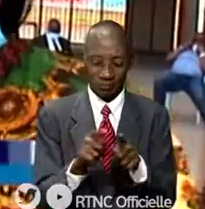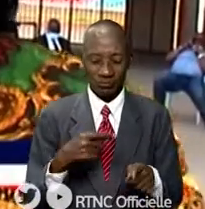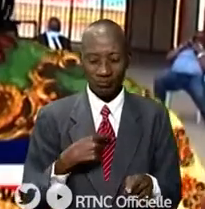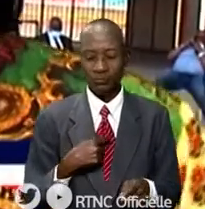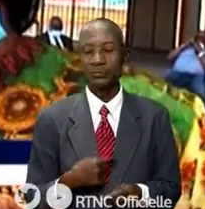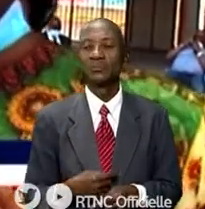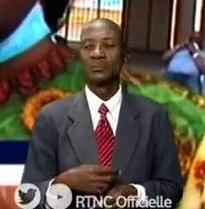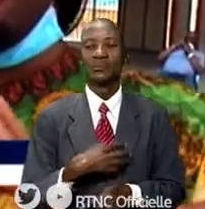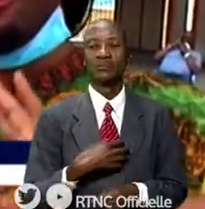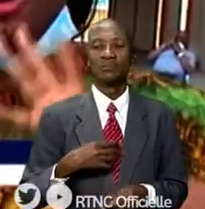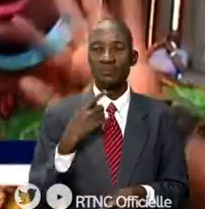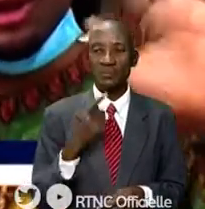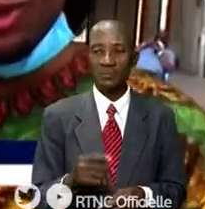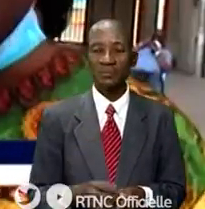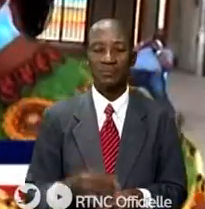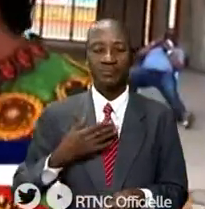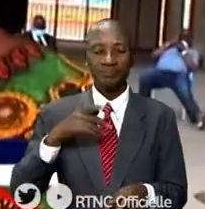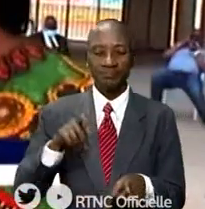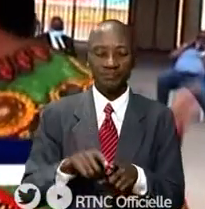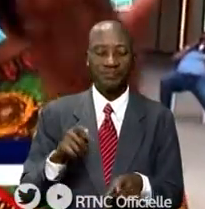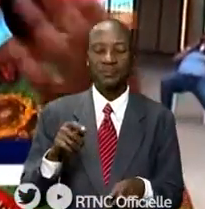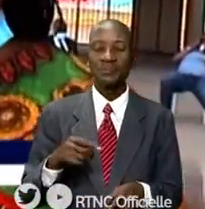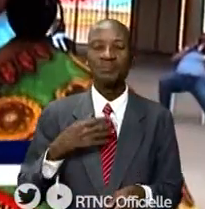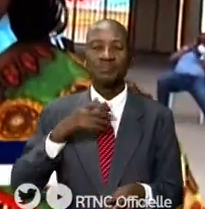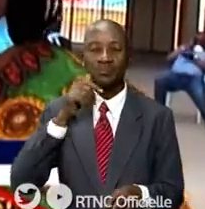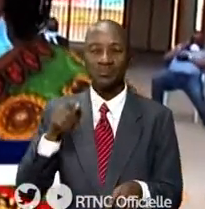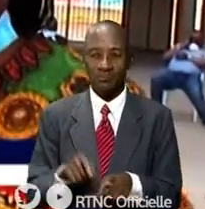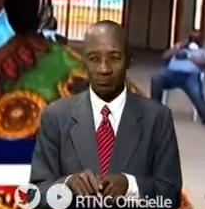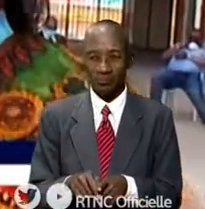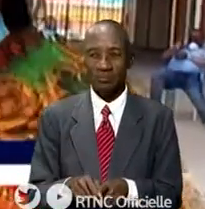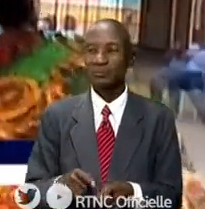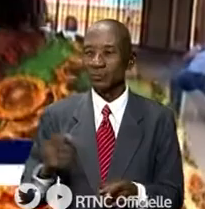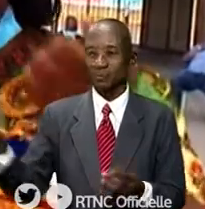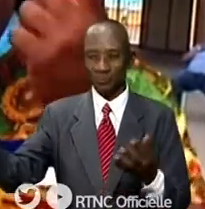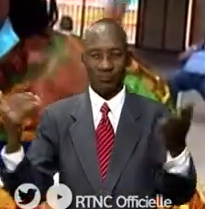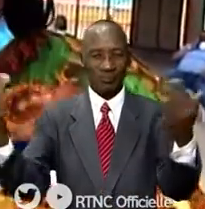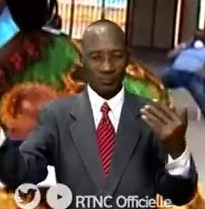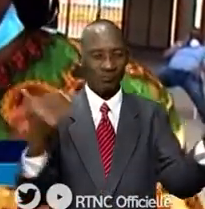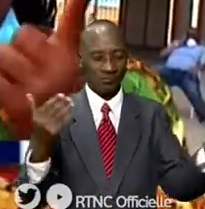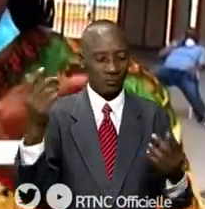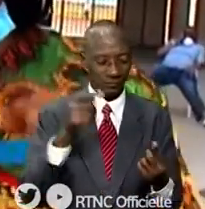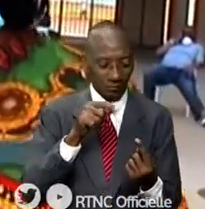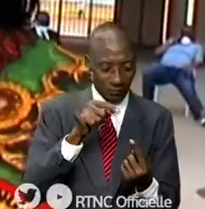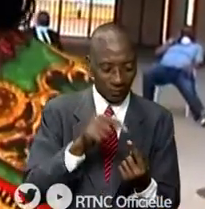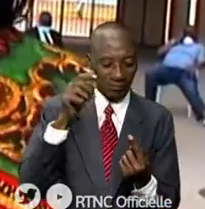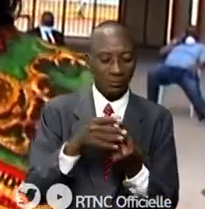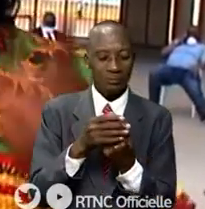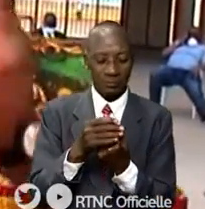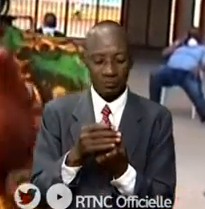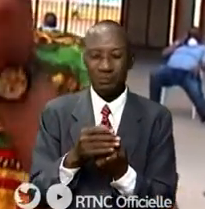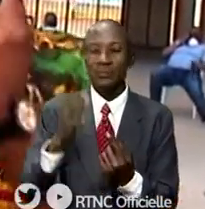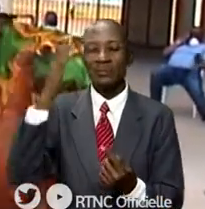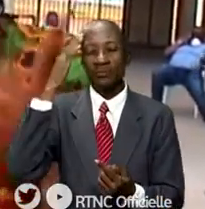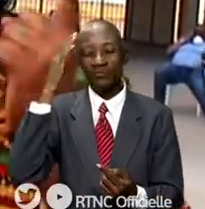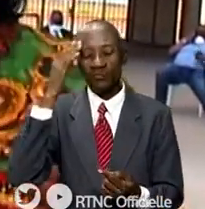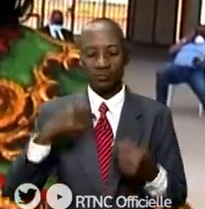mes copines, aux tontons, venez vous faire dépister parce que vous devrez vraiment savoir comment vous évoluez, est-ce que vous